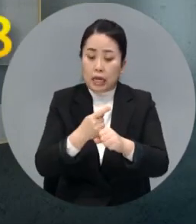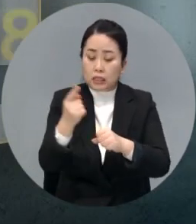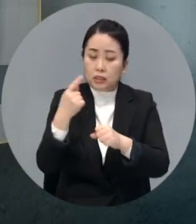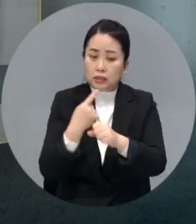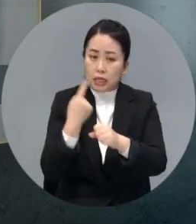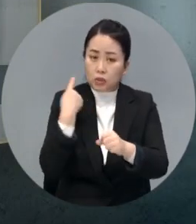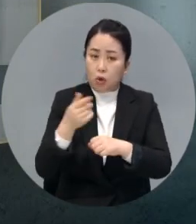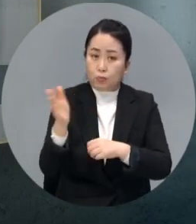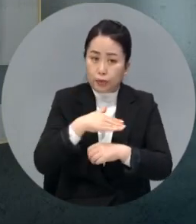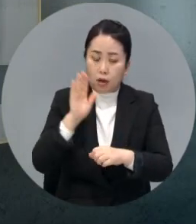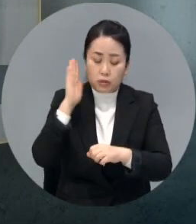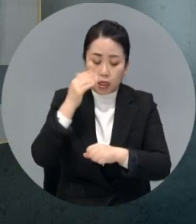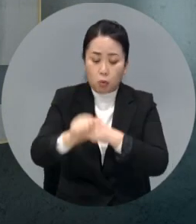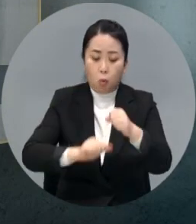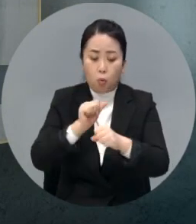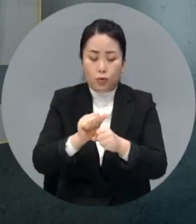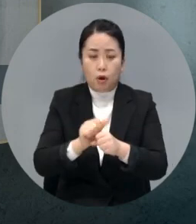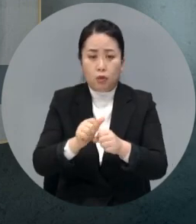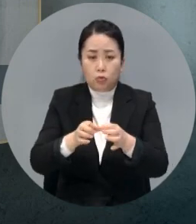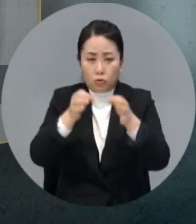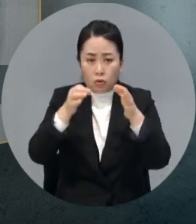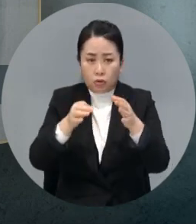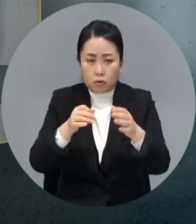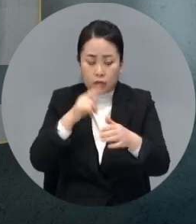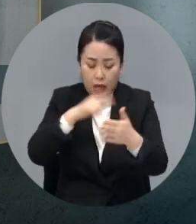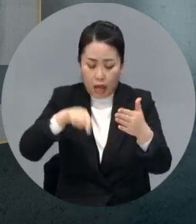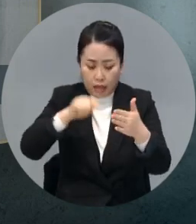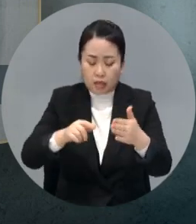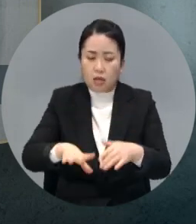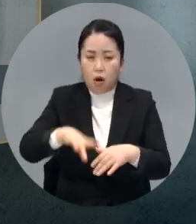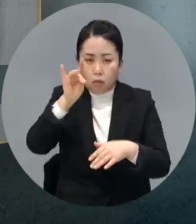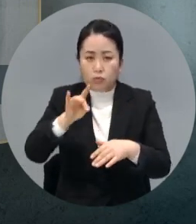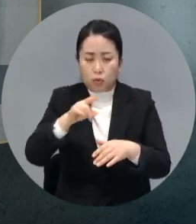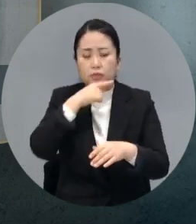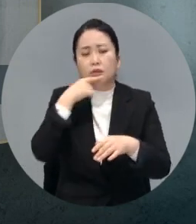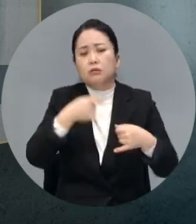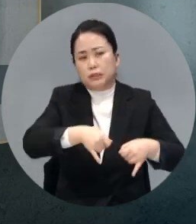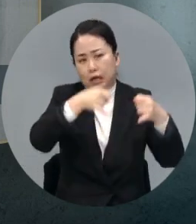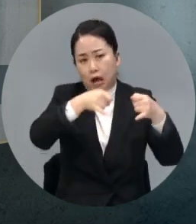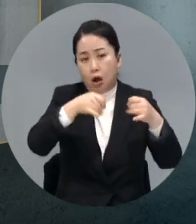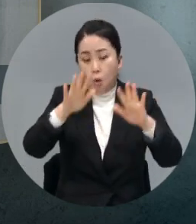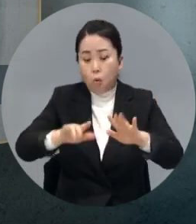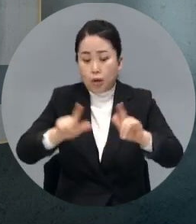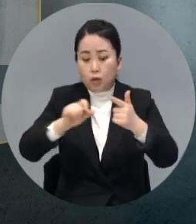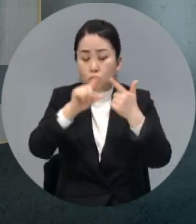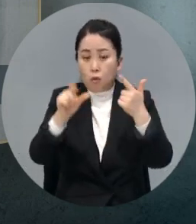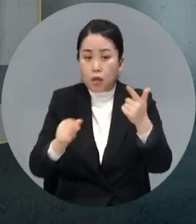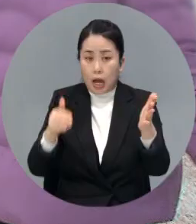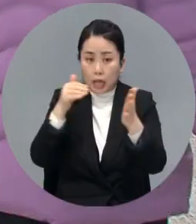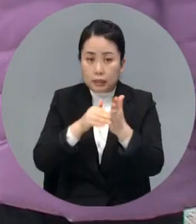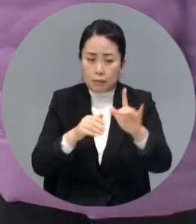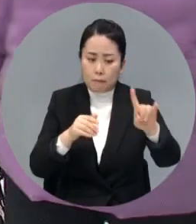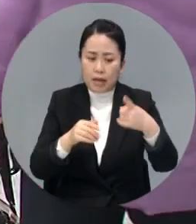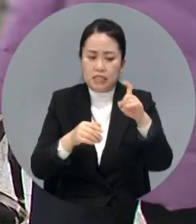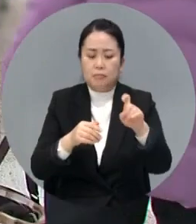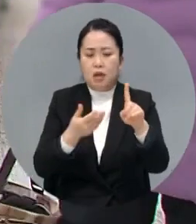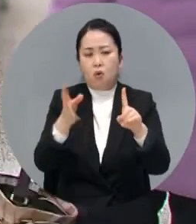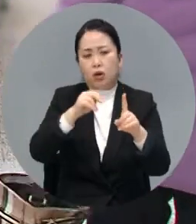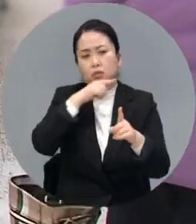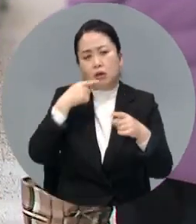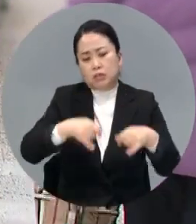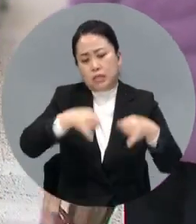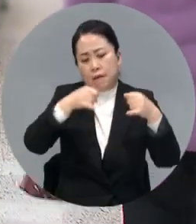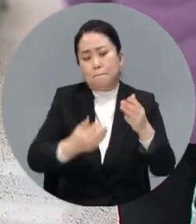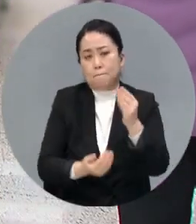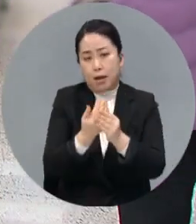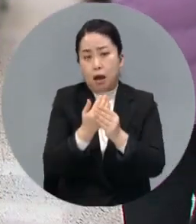최근 5년 내 처음으로 적자로 돌아섰고 올해 6월까지 경상 수지 적자는 111억 원에 달합니다. 올해 말